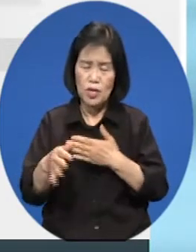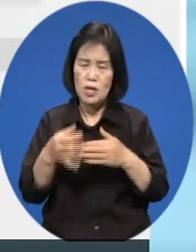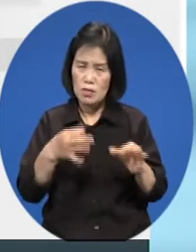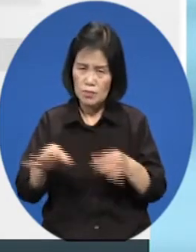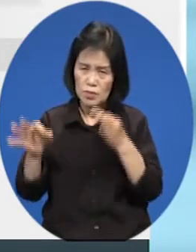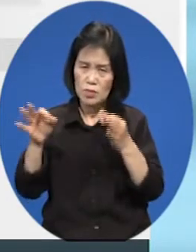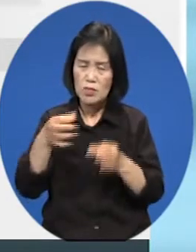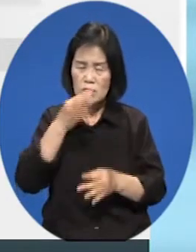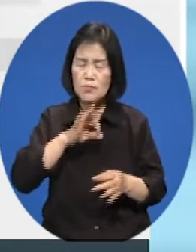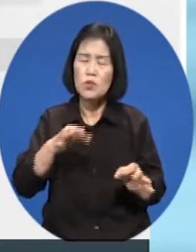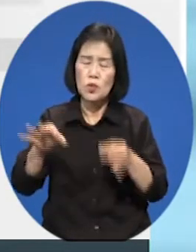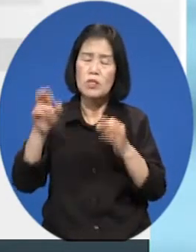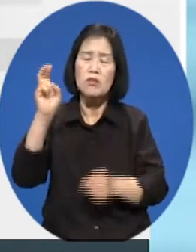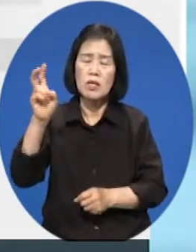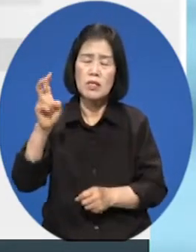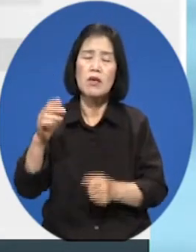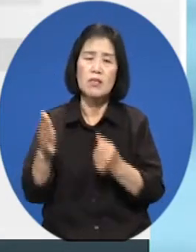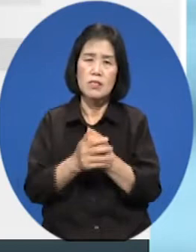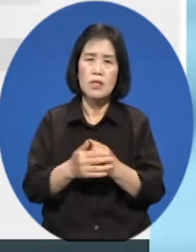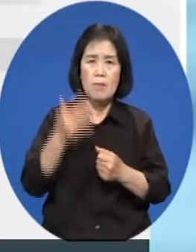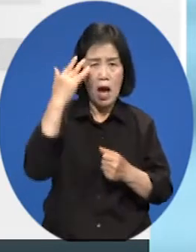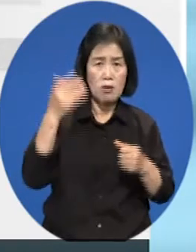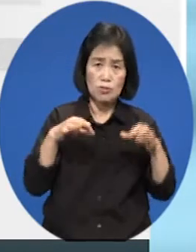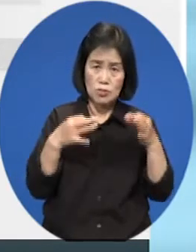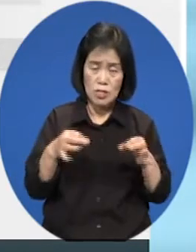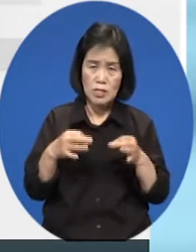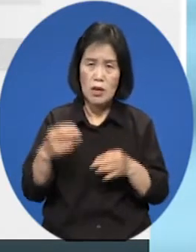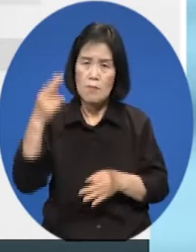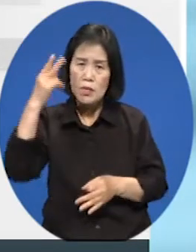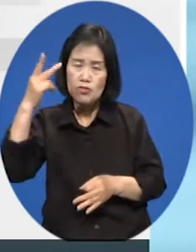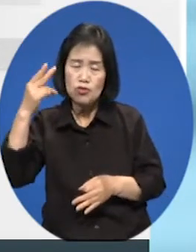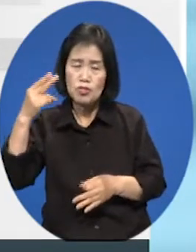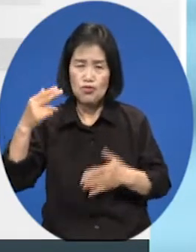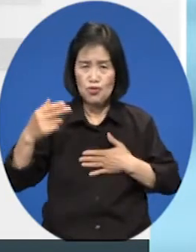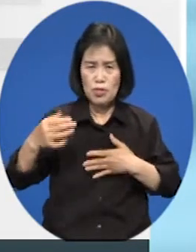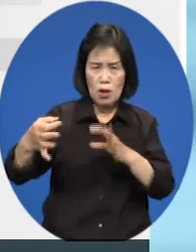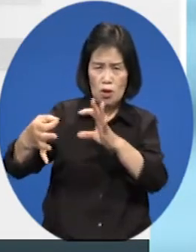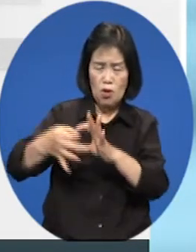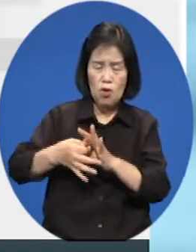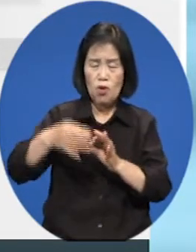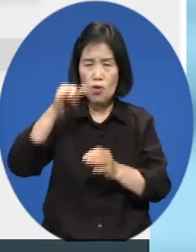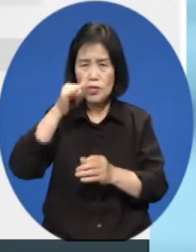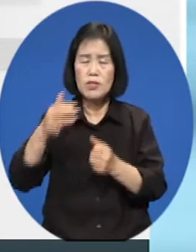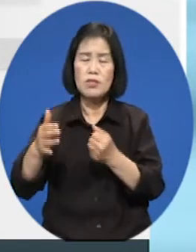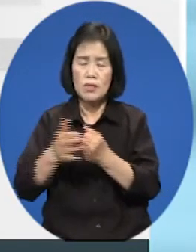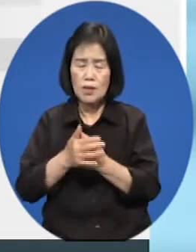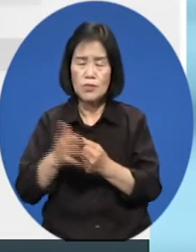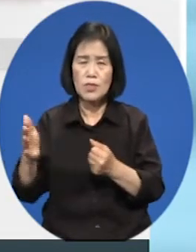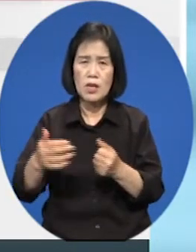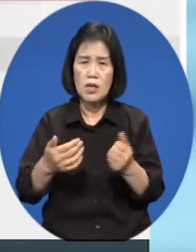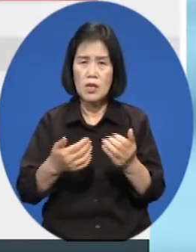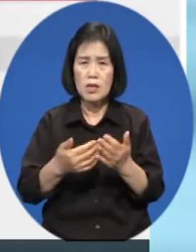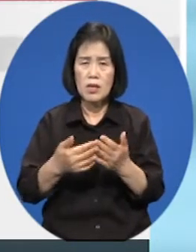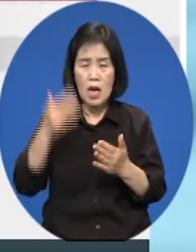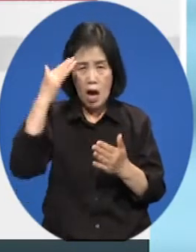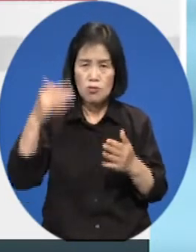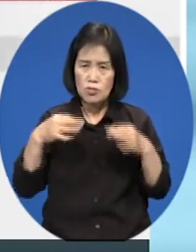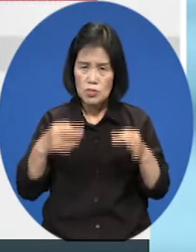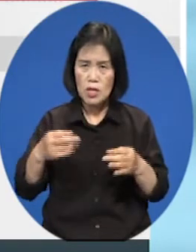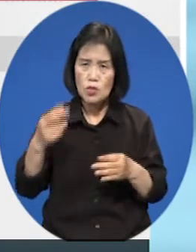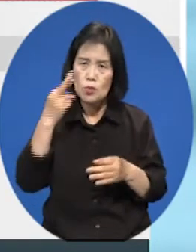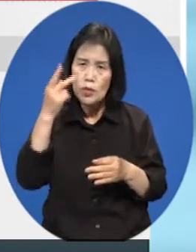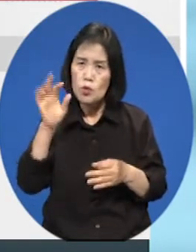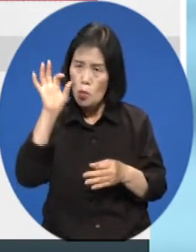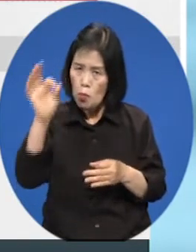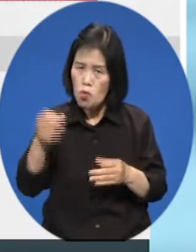그러니까 한원도 결국은 미국이랑 우리나라는 굉장히 커플링이 돼 있기 때문에 한원도 그런 어떤 흐름을 갖다가 뒤쫓아 갈 수밖에